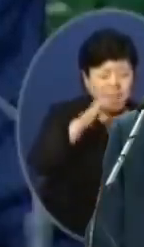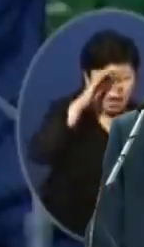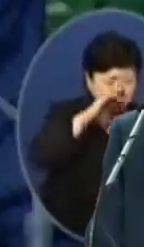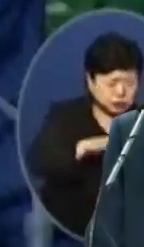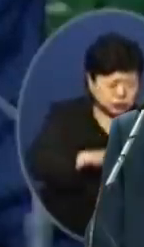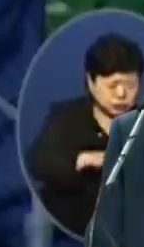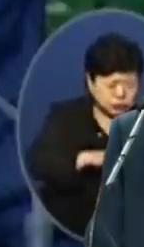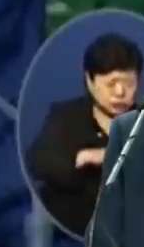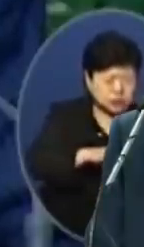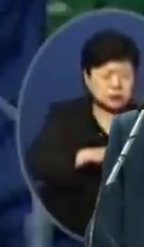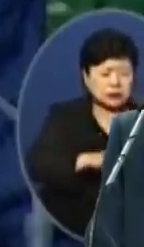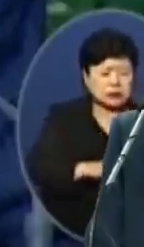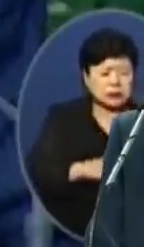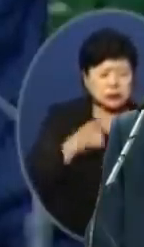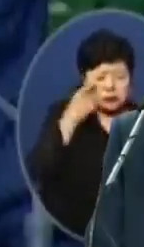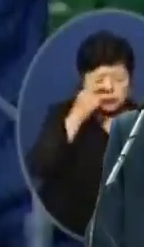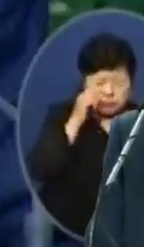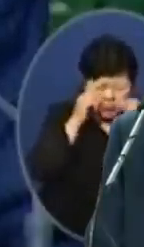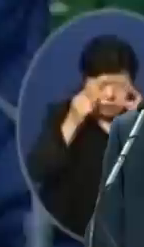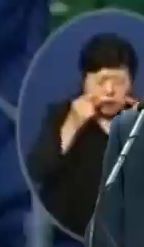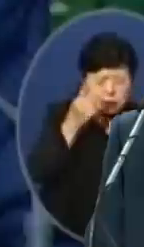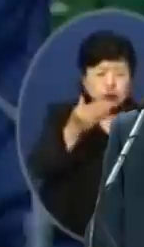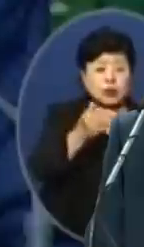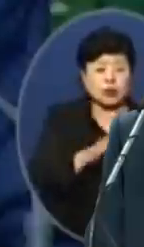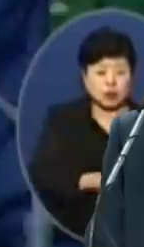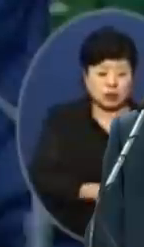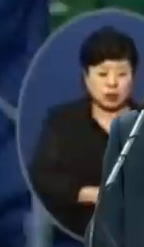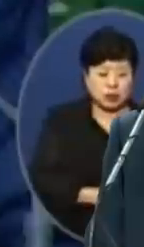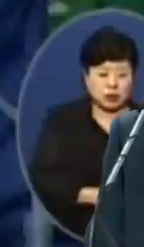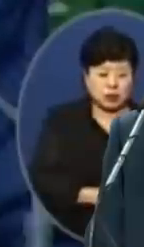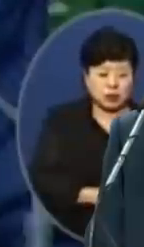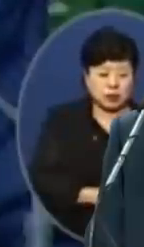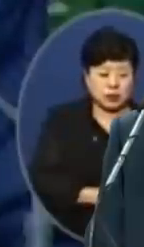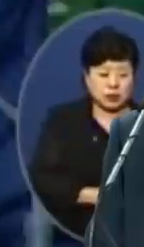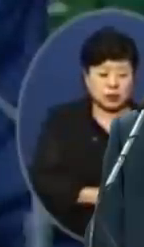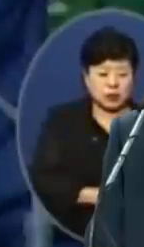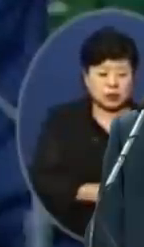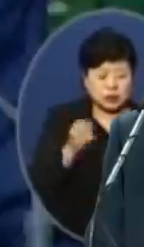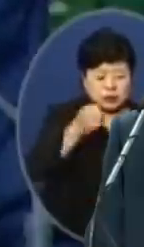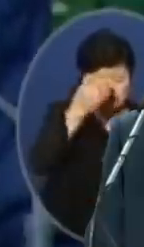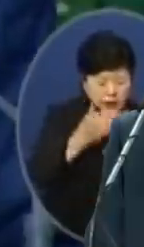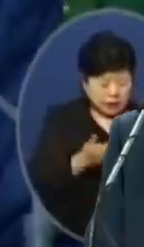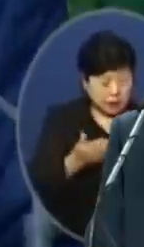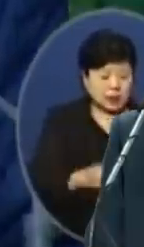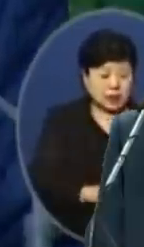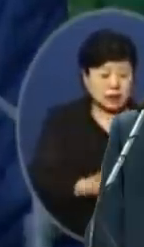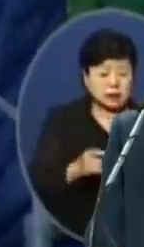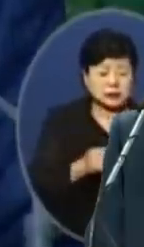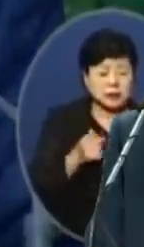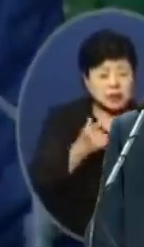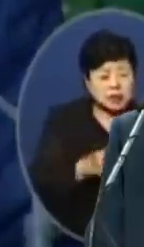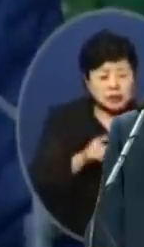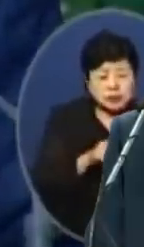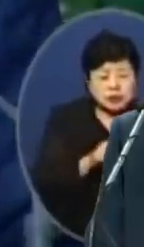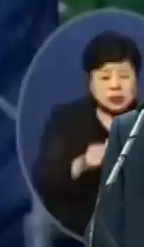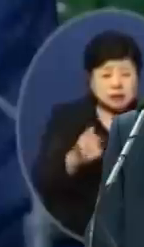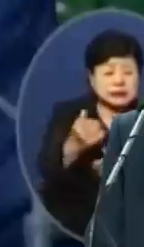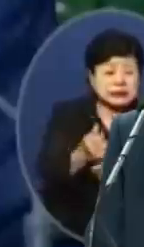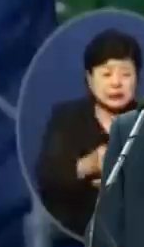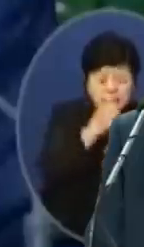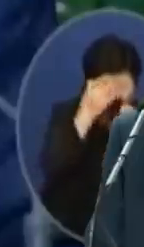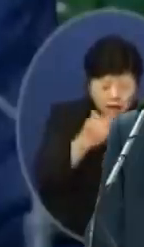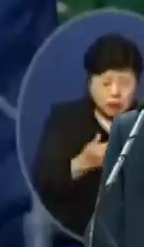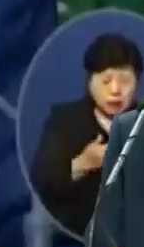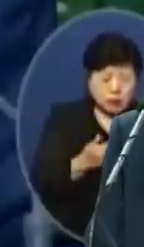안수해서 눈을 고치고 그 다음 성령 받게 하라. 아니, 그 사람 예수 믿는 사람 잡아서